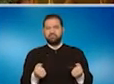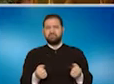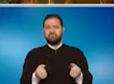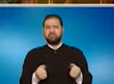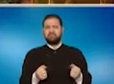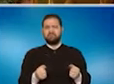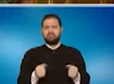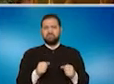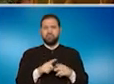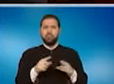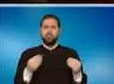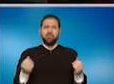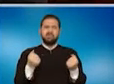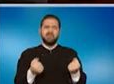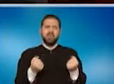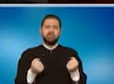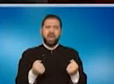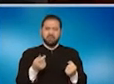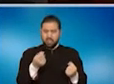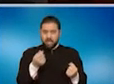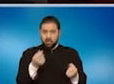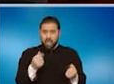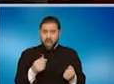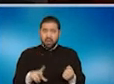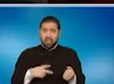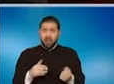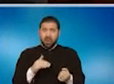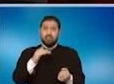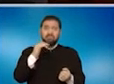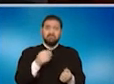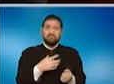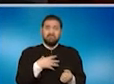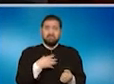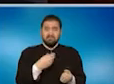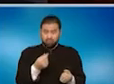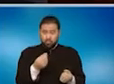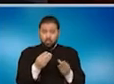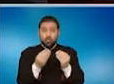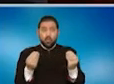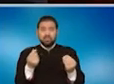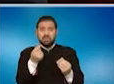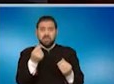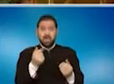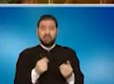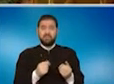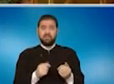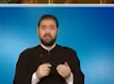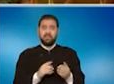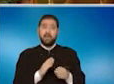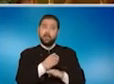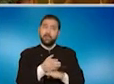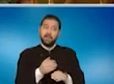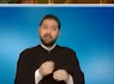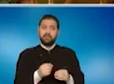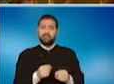cărțile cu foarte mare osteneală, cu foarte mare cheltuială, erau foarte prețioase și foarte valoroase și prin conținut, dar și prin efortul de